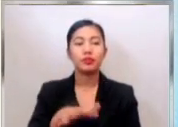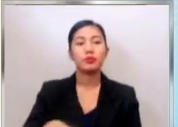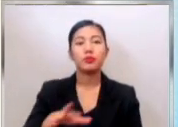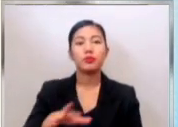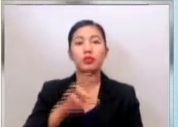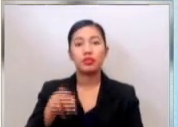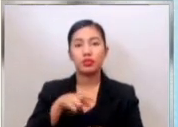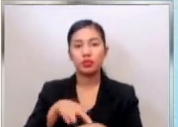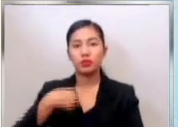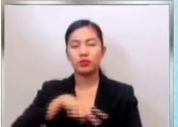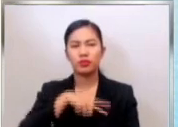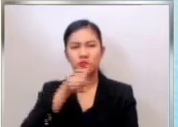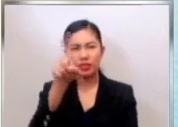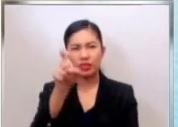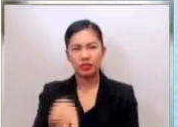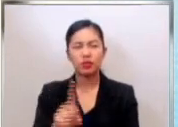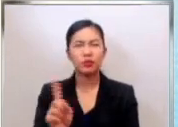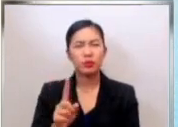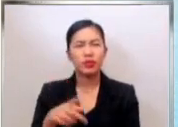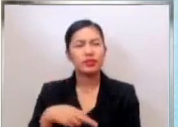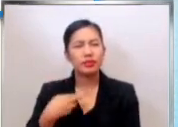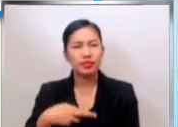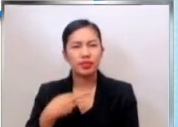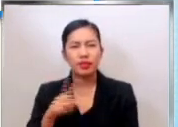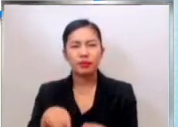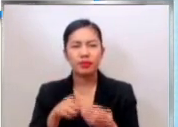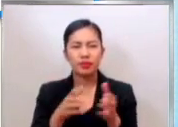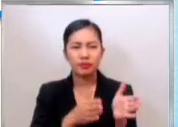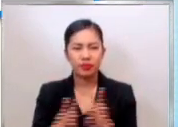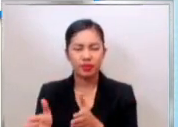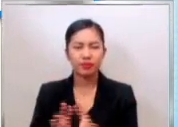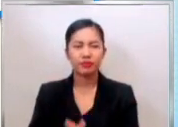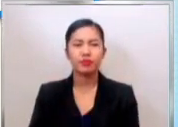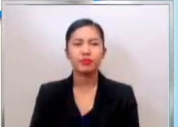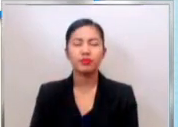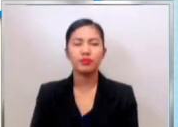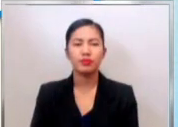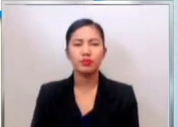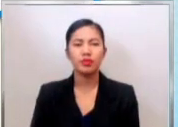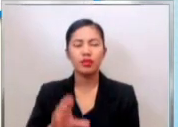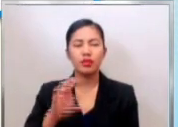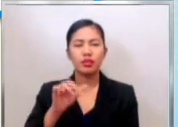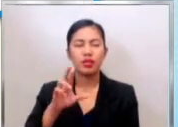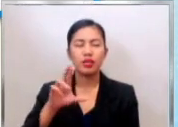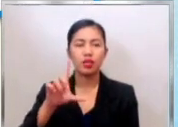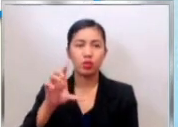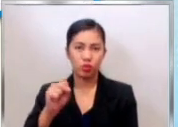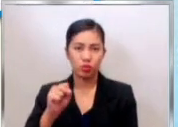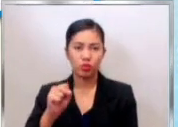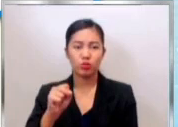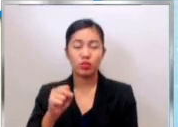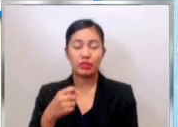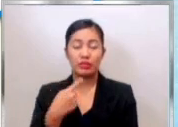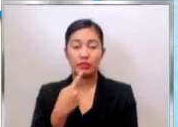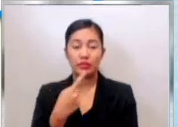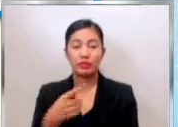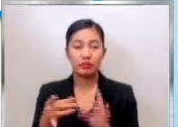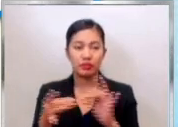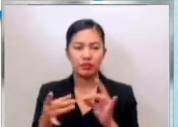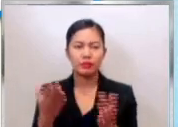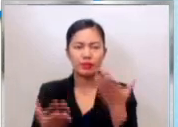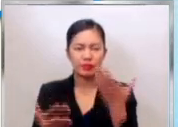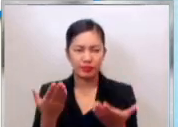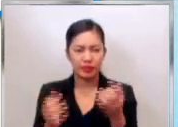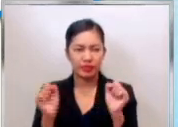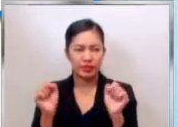kung ano nga ba ang masasabi nila sa planong ito. Sabi po ni Carlos Luis Cruz, maari naman daw talaga kung nakikita na nilang dapat